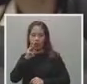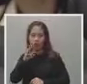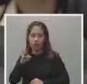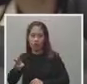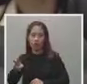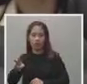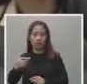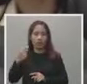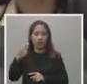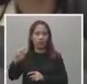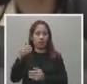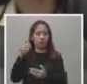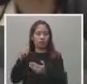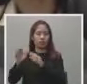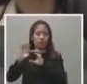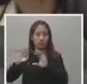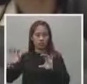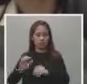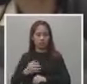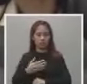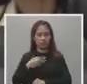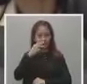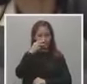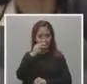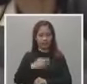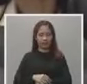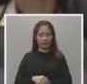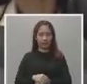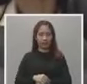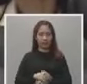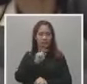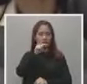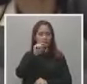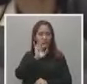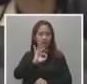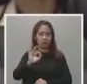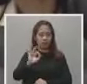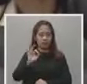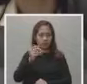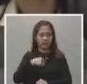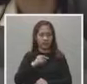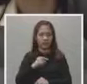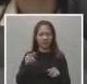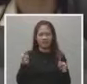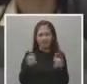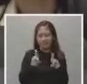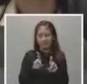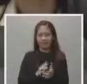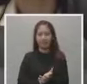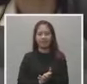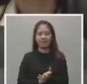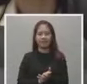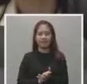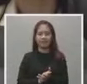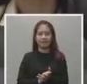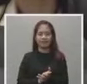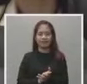ใช้ที่เป็นลบกับรัฐบาลผมมาดู Twitter กันบ้างฮะจาก Facebookผมเปิด Twitter สั้นมาก